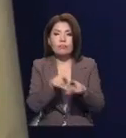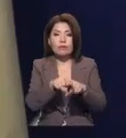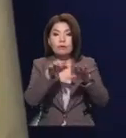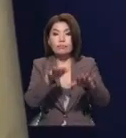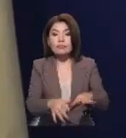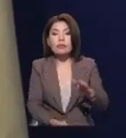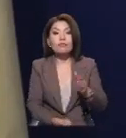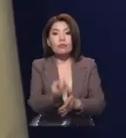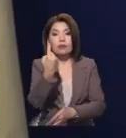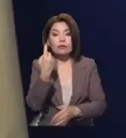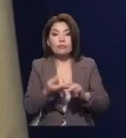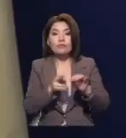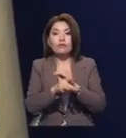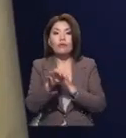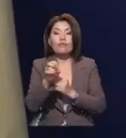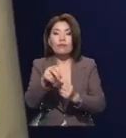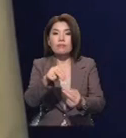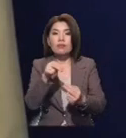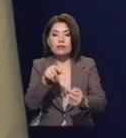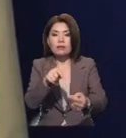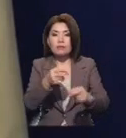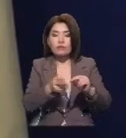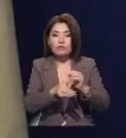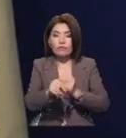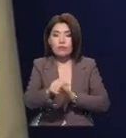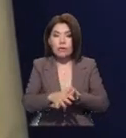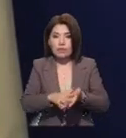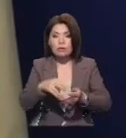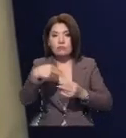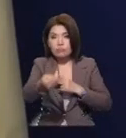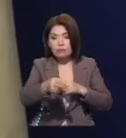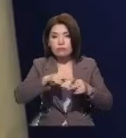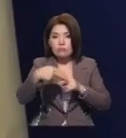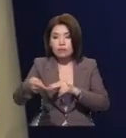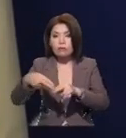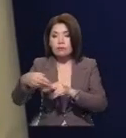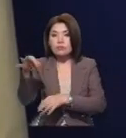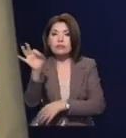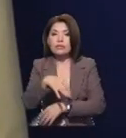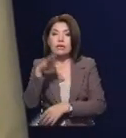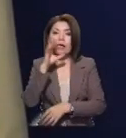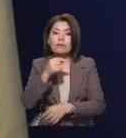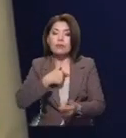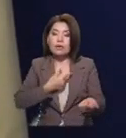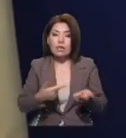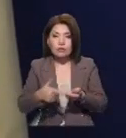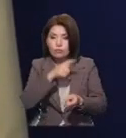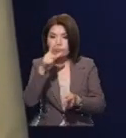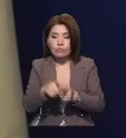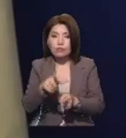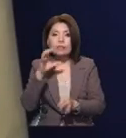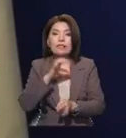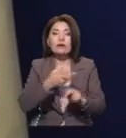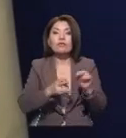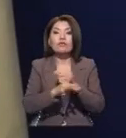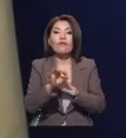откуда по нам будут произведены атаки. Мы продолжим реагировать и нанесем немедленный удар. Мы хорошо подготовлены на севере как к нападению, так